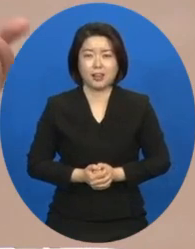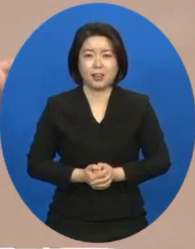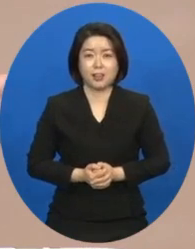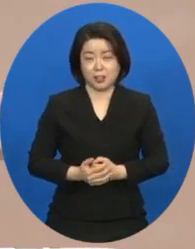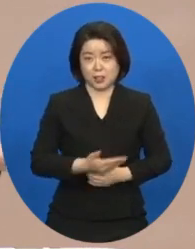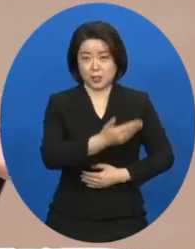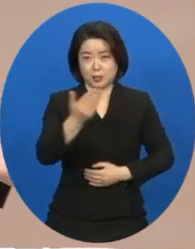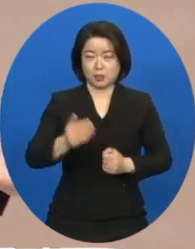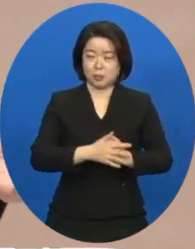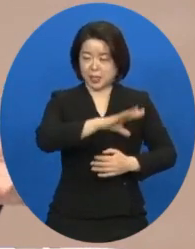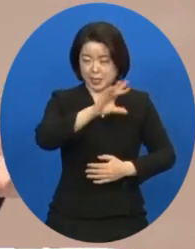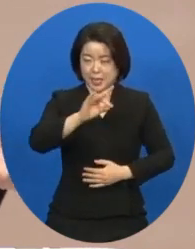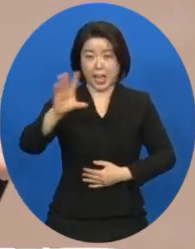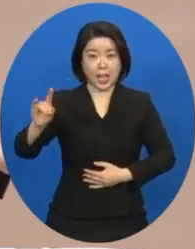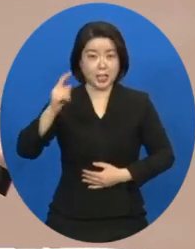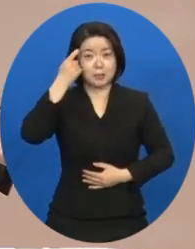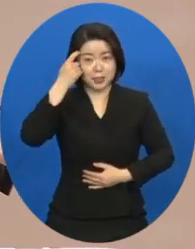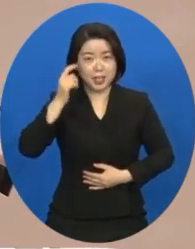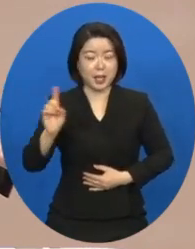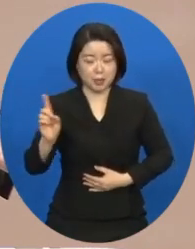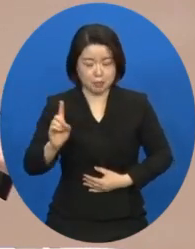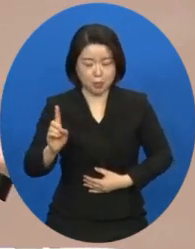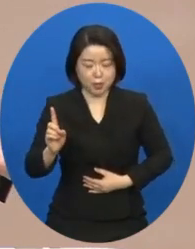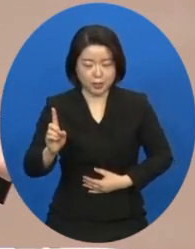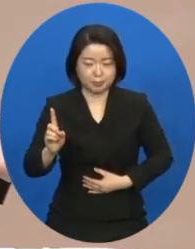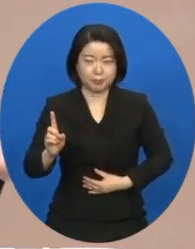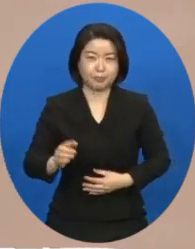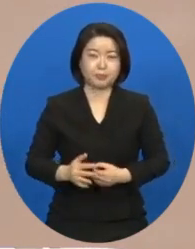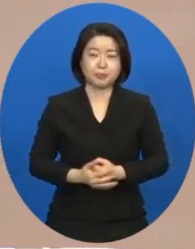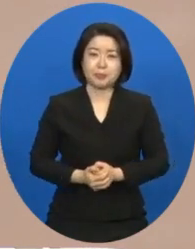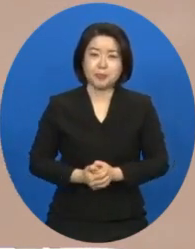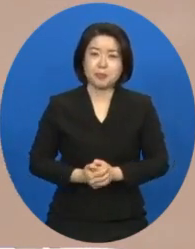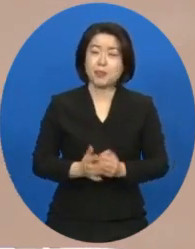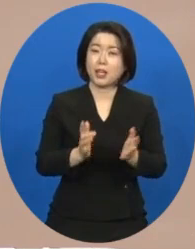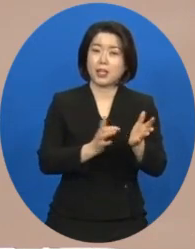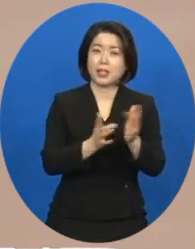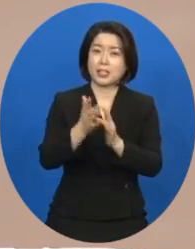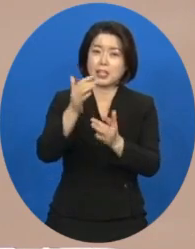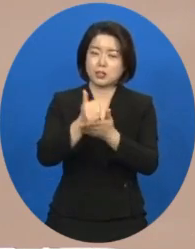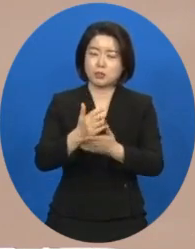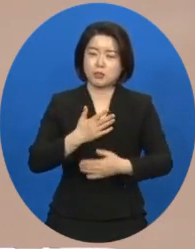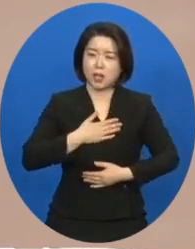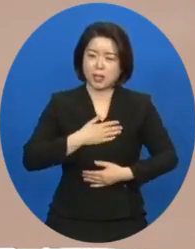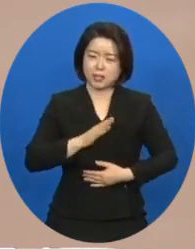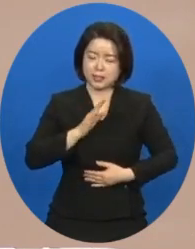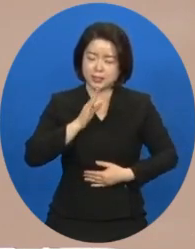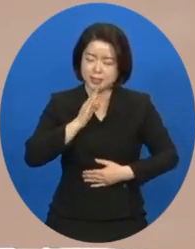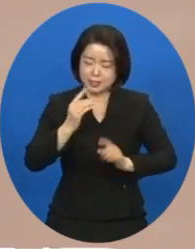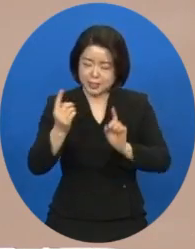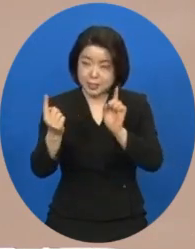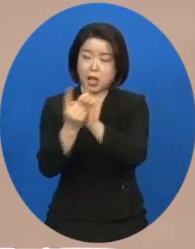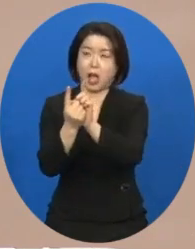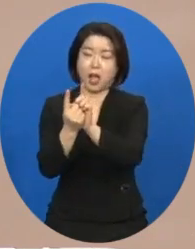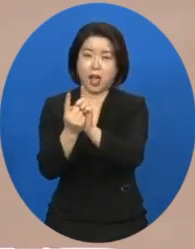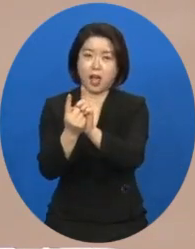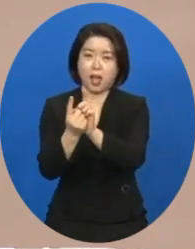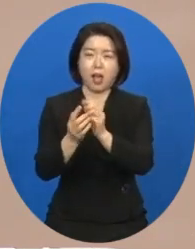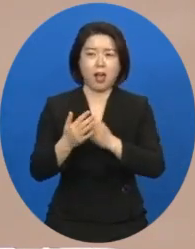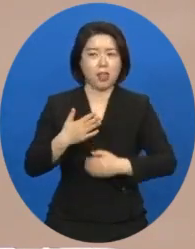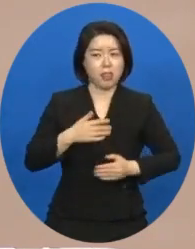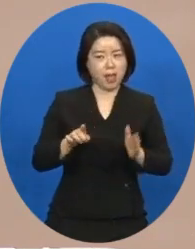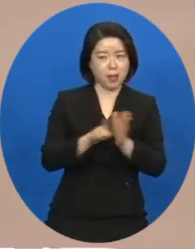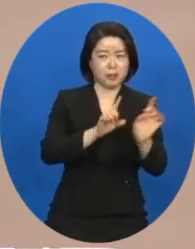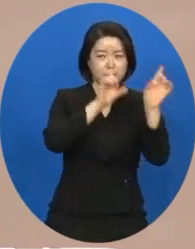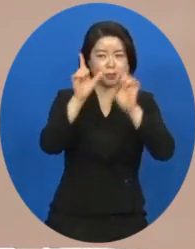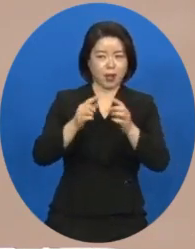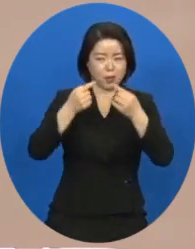여러분, 이따금 그런 생각할 때가 있지 않으신가요? 예수님을 내가 진짜 만나면 신앙생활이 확 달라질